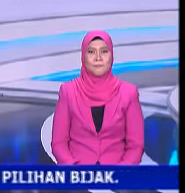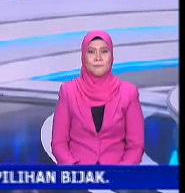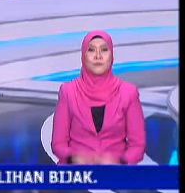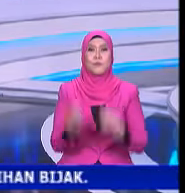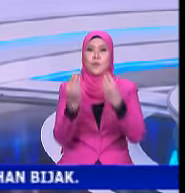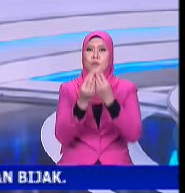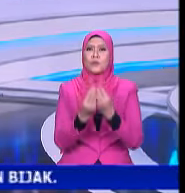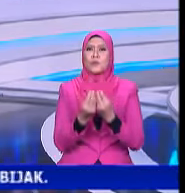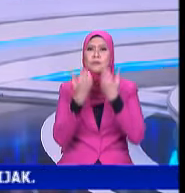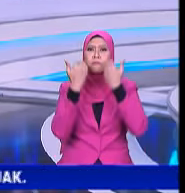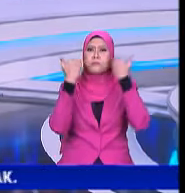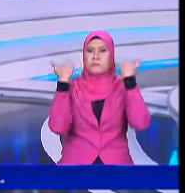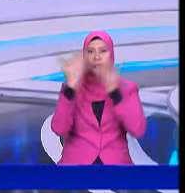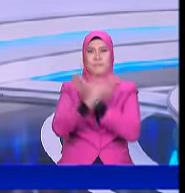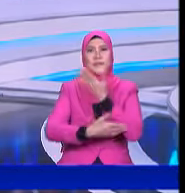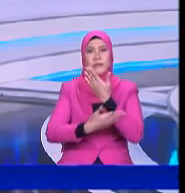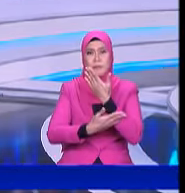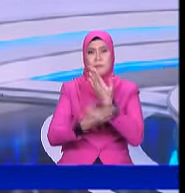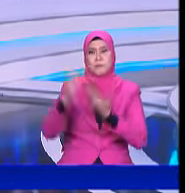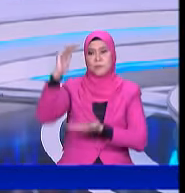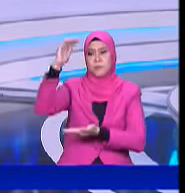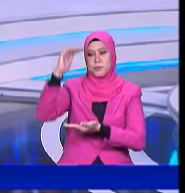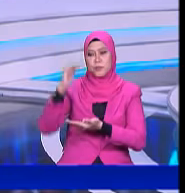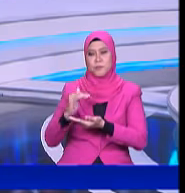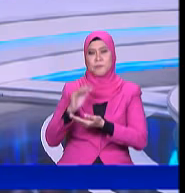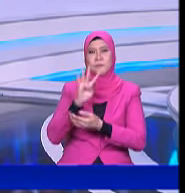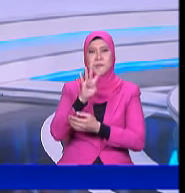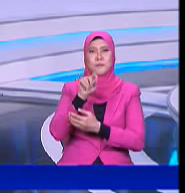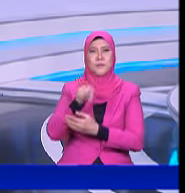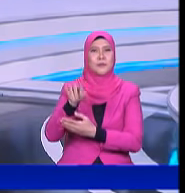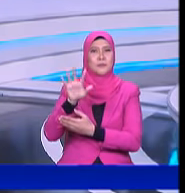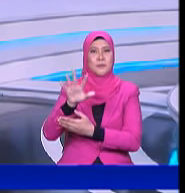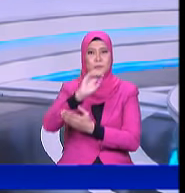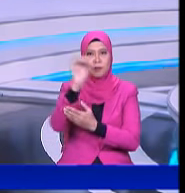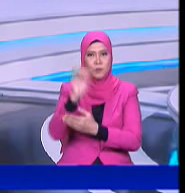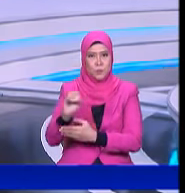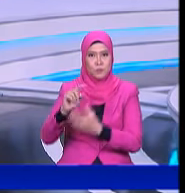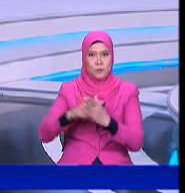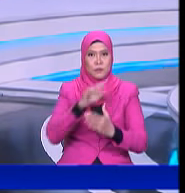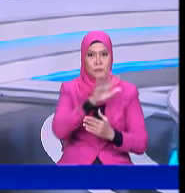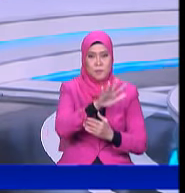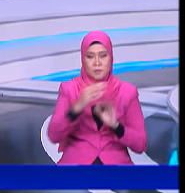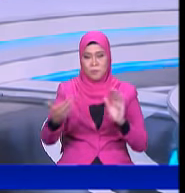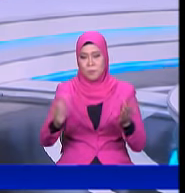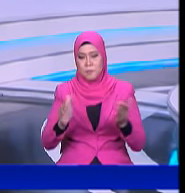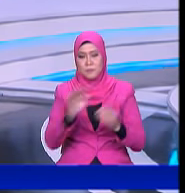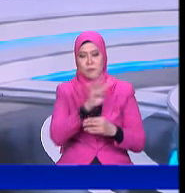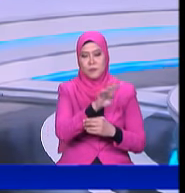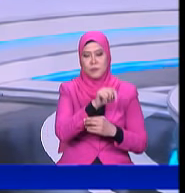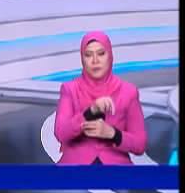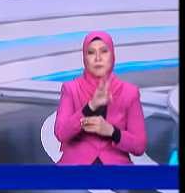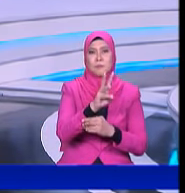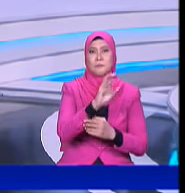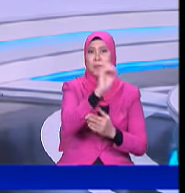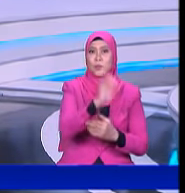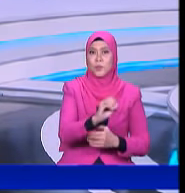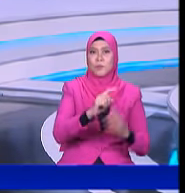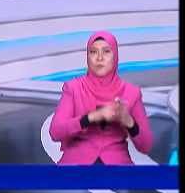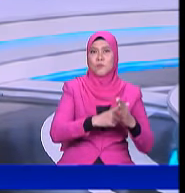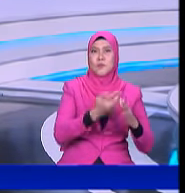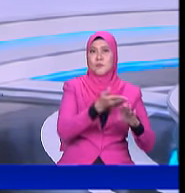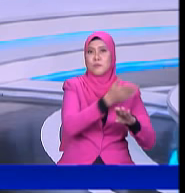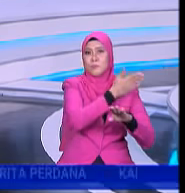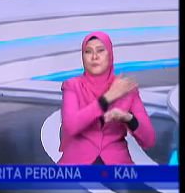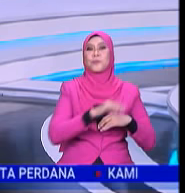Kadar pengangguran negara mencatat sedikit penurunan kepada 4.5% Mei lalu berbanding 4.6% pada bulan